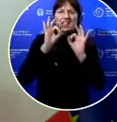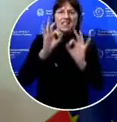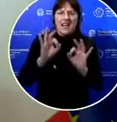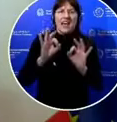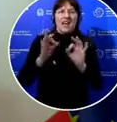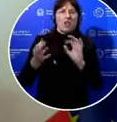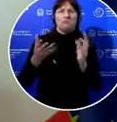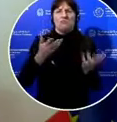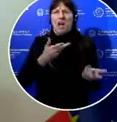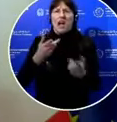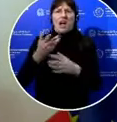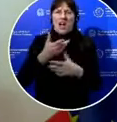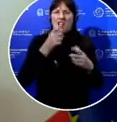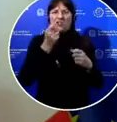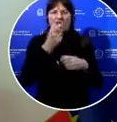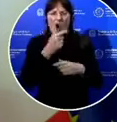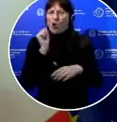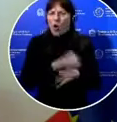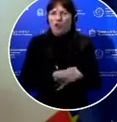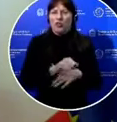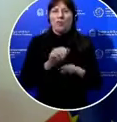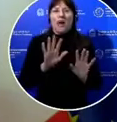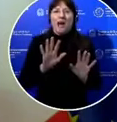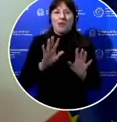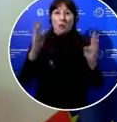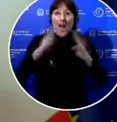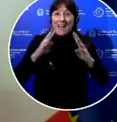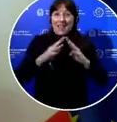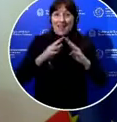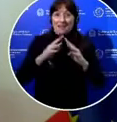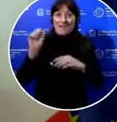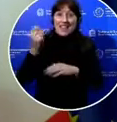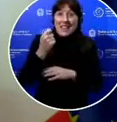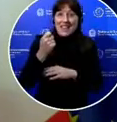ma se la guerra non è stata persa, sicuramente non è stata vinta.